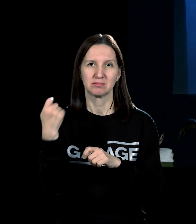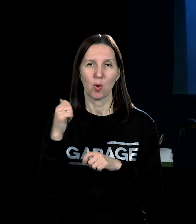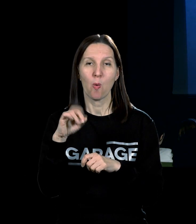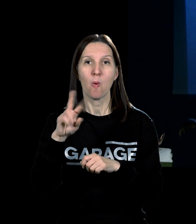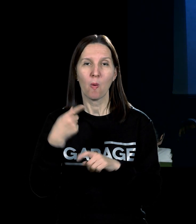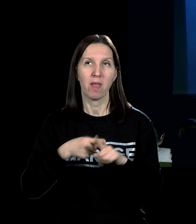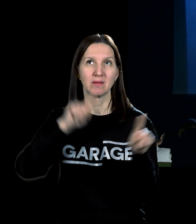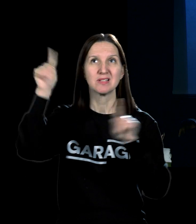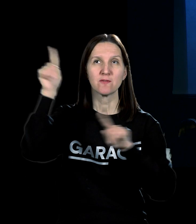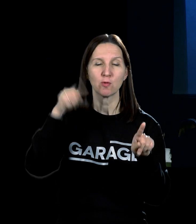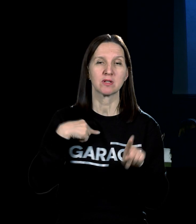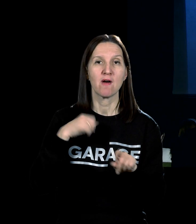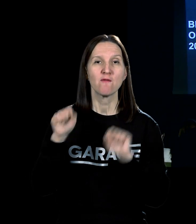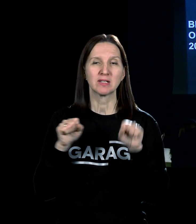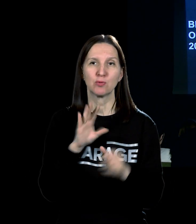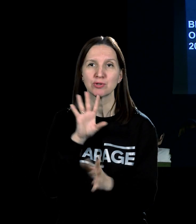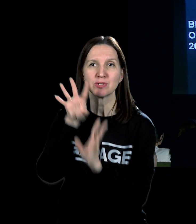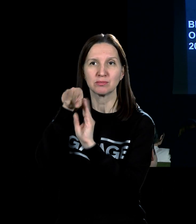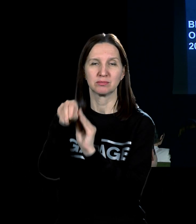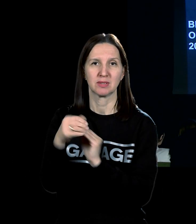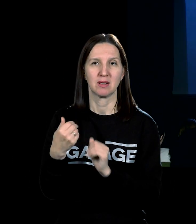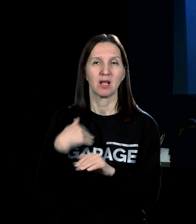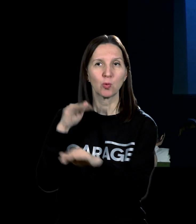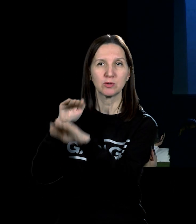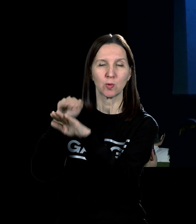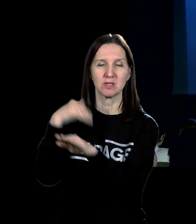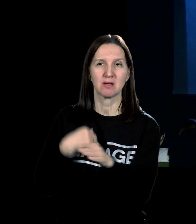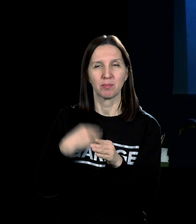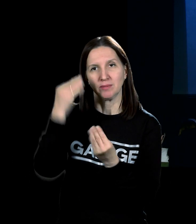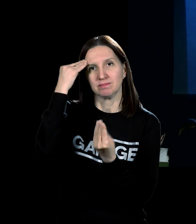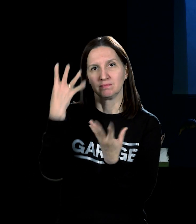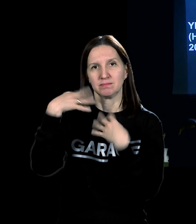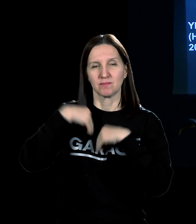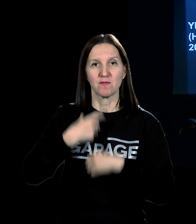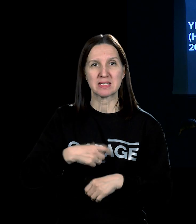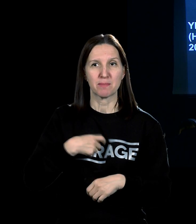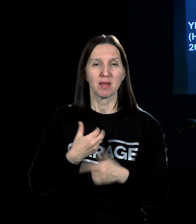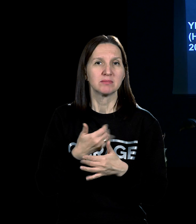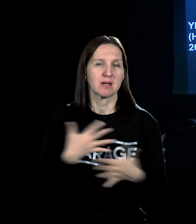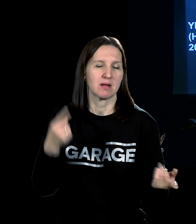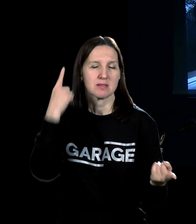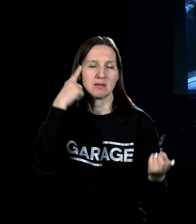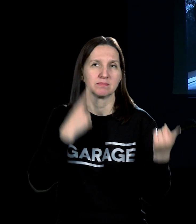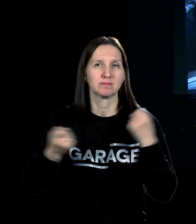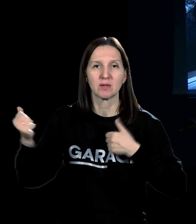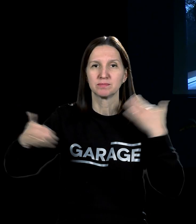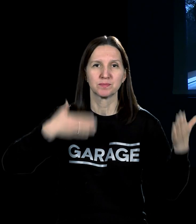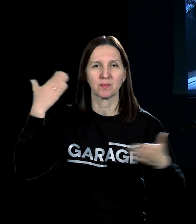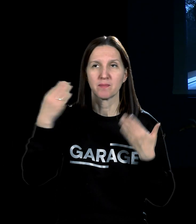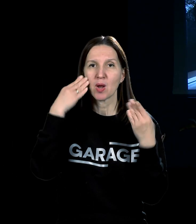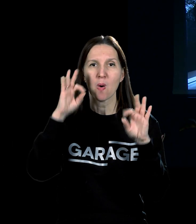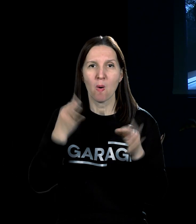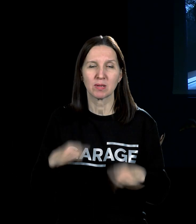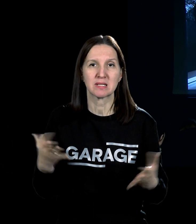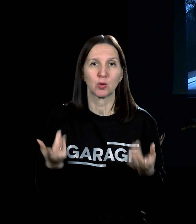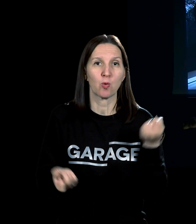до них, это способ немножко вернуть их к себе. А там все, как бы, все возможные потоки образов, которые возникают и